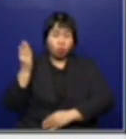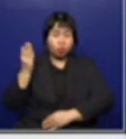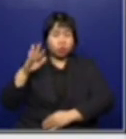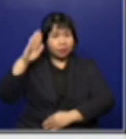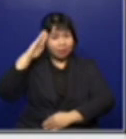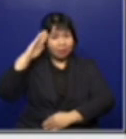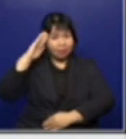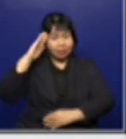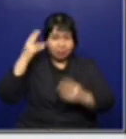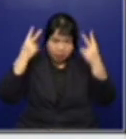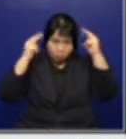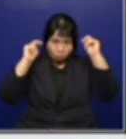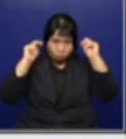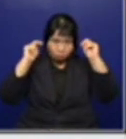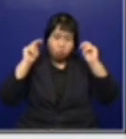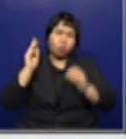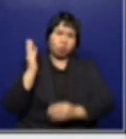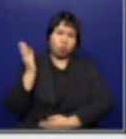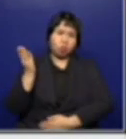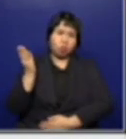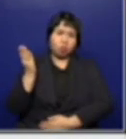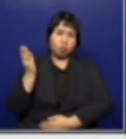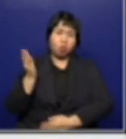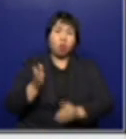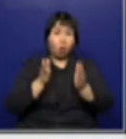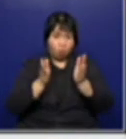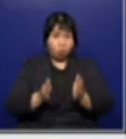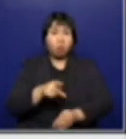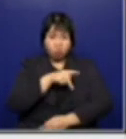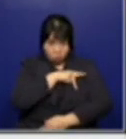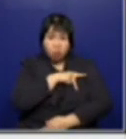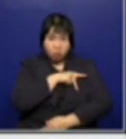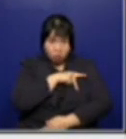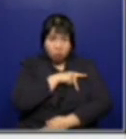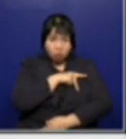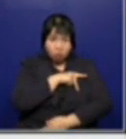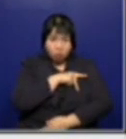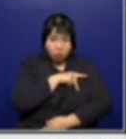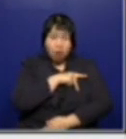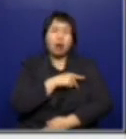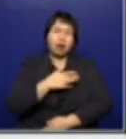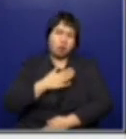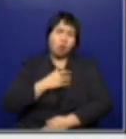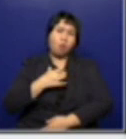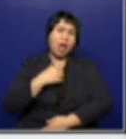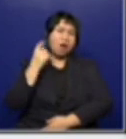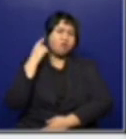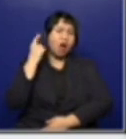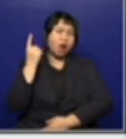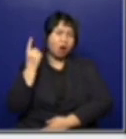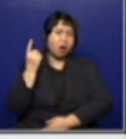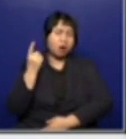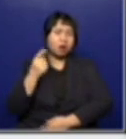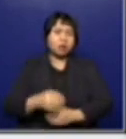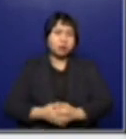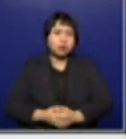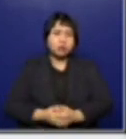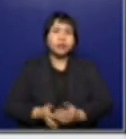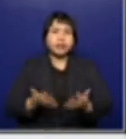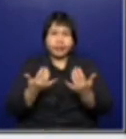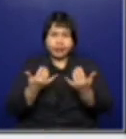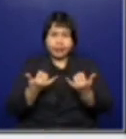าเป็นพุทธศาสนิกชนหรือไม่ผมจะฟังคำตอบท่านครับอันนี้คือประเ